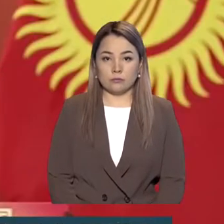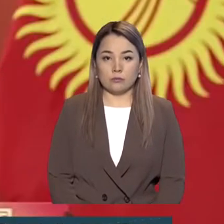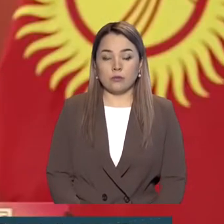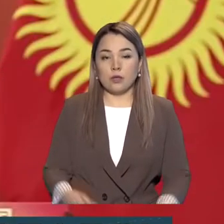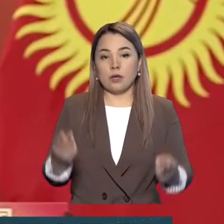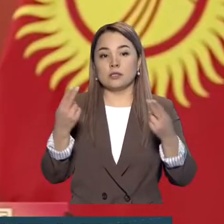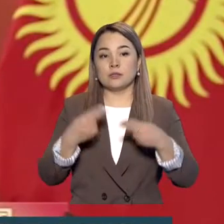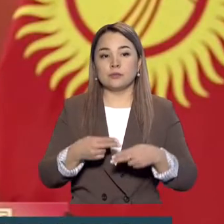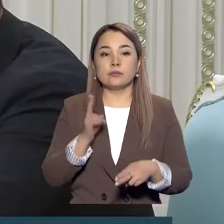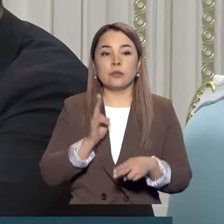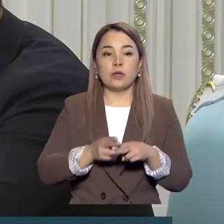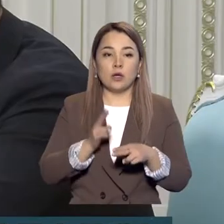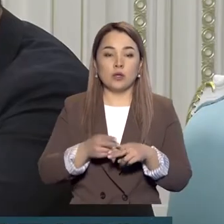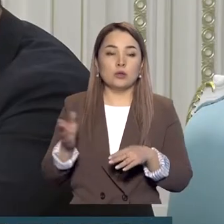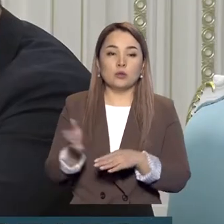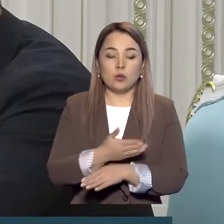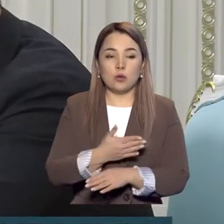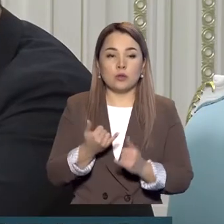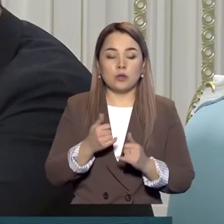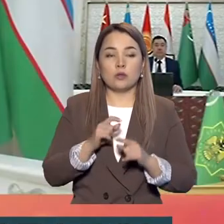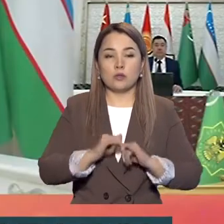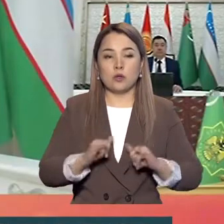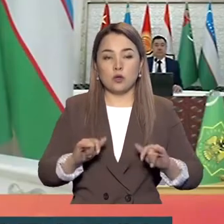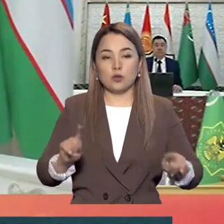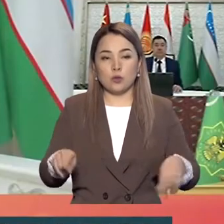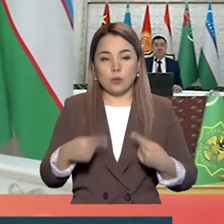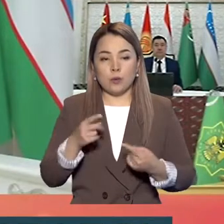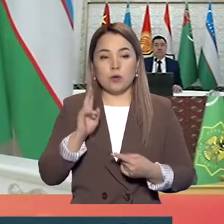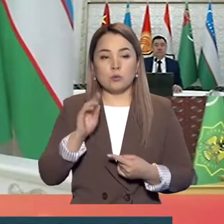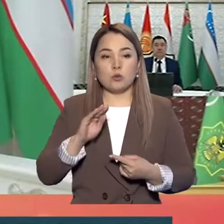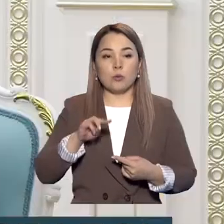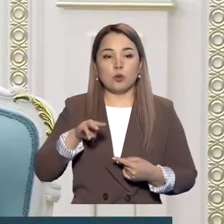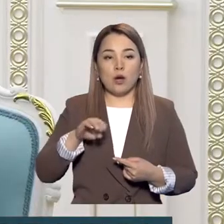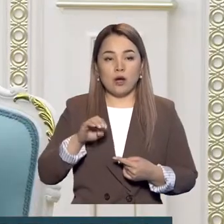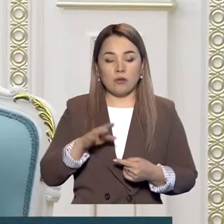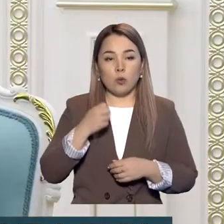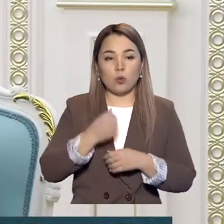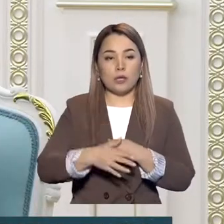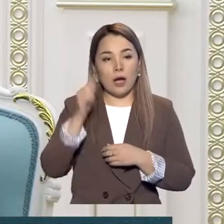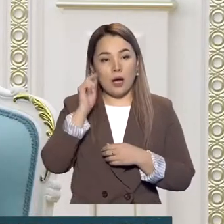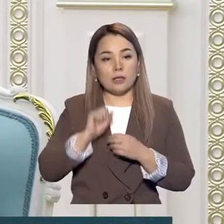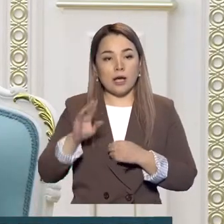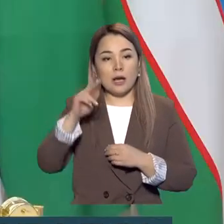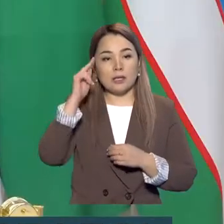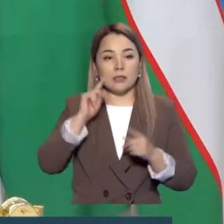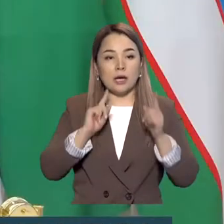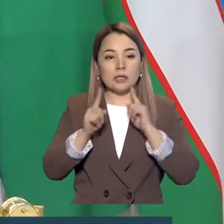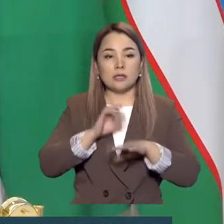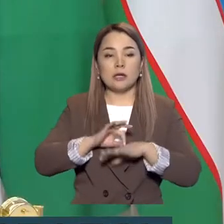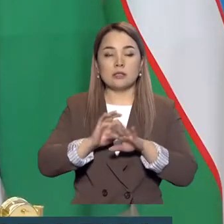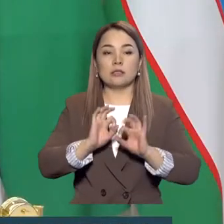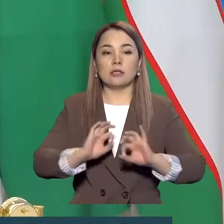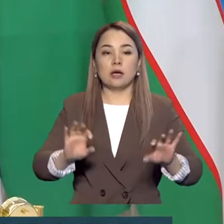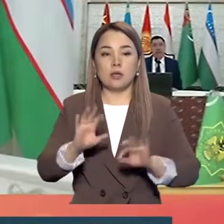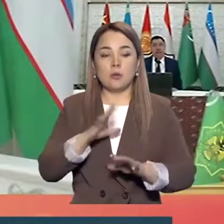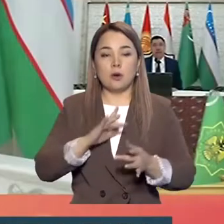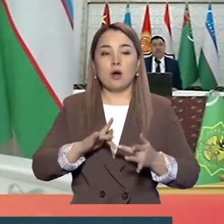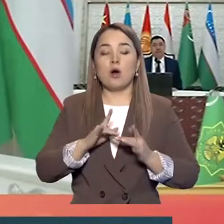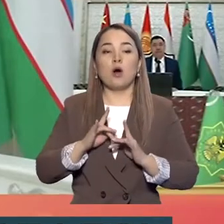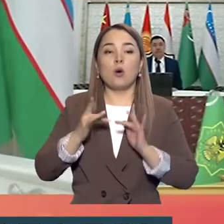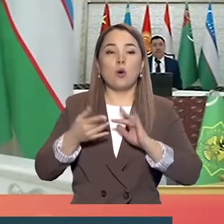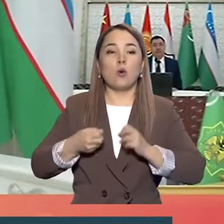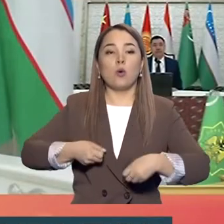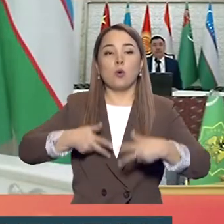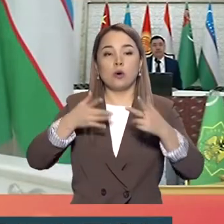Кедендегі кедергілер жойылып, жемісін жақын арада көреміз. Қасым Жомарт Тоқаев Орталық Азия Қытай саммитінде осылай деді. Онлайн жиында